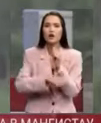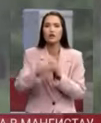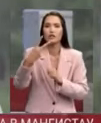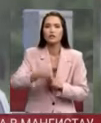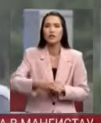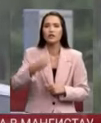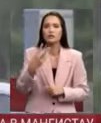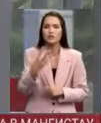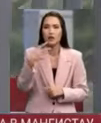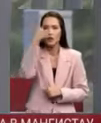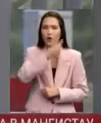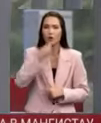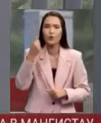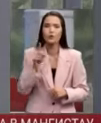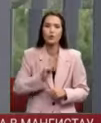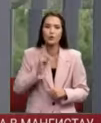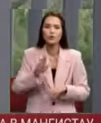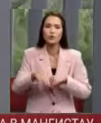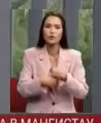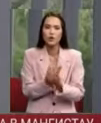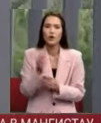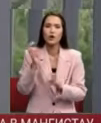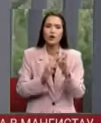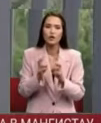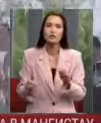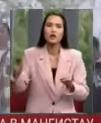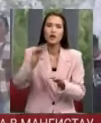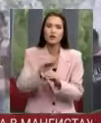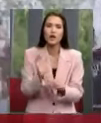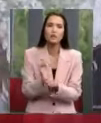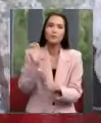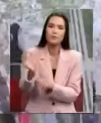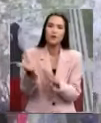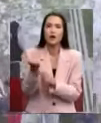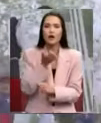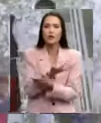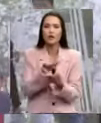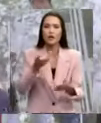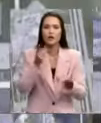года. Ожидается, что производство придаст дополнительный импульс экономике региона, создав